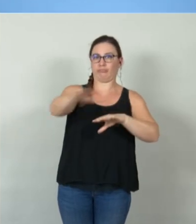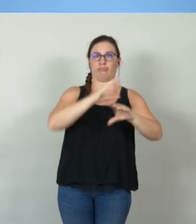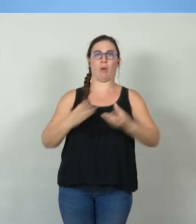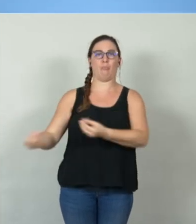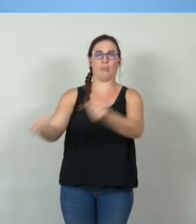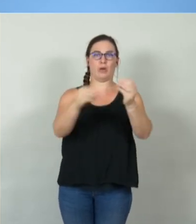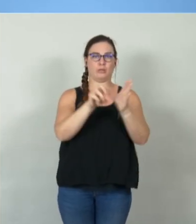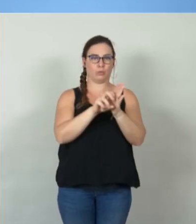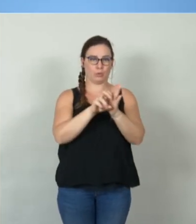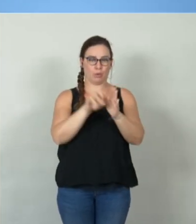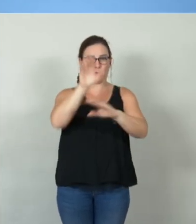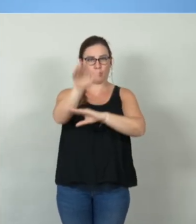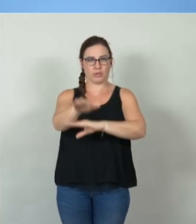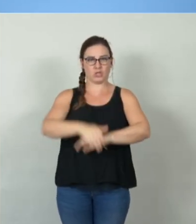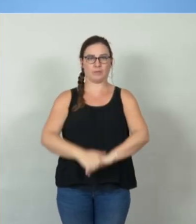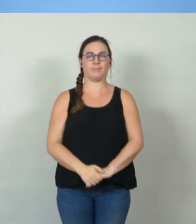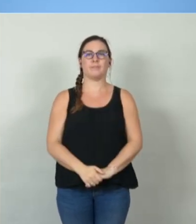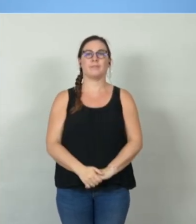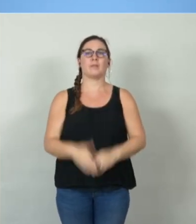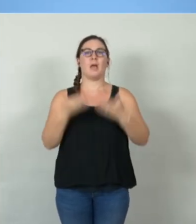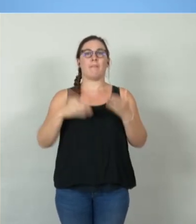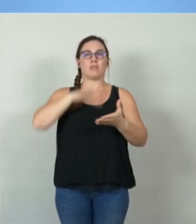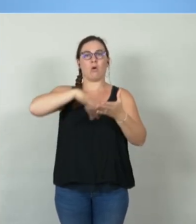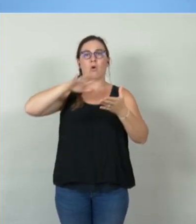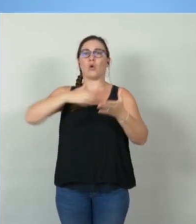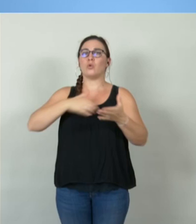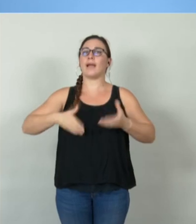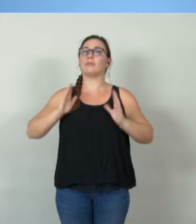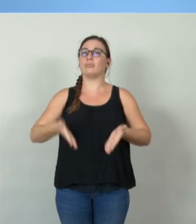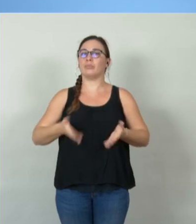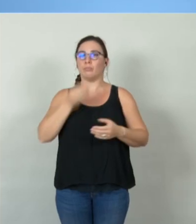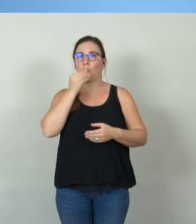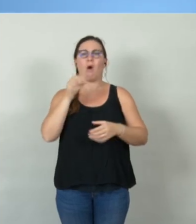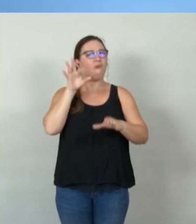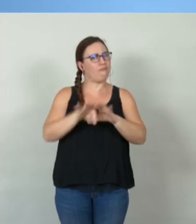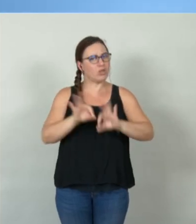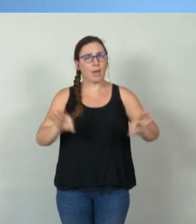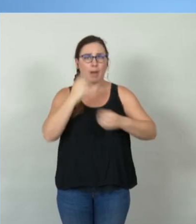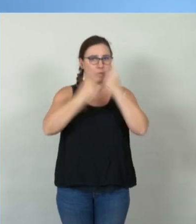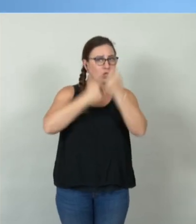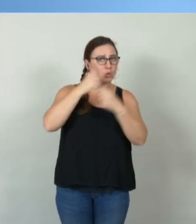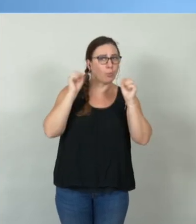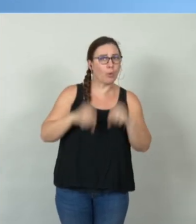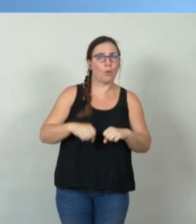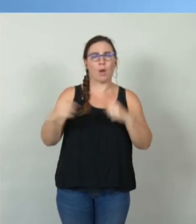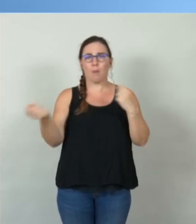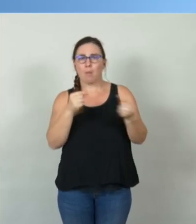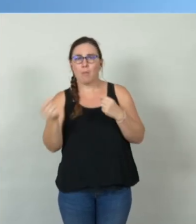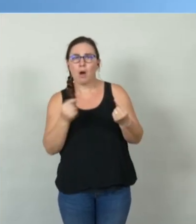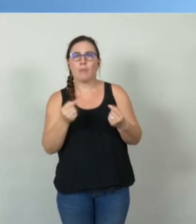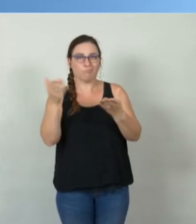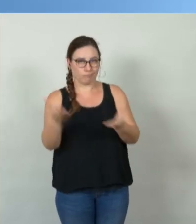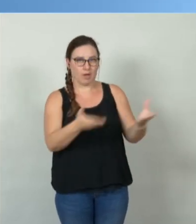nous passons au rendu acte des libérations sans vote mais il peut y avoir des questions ou des points de débat monsieur